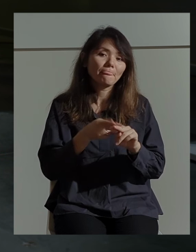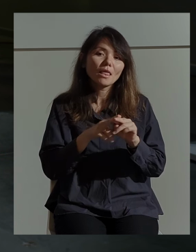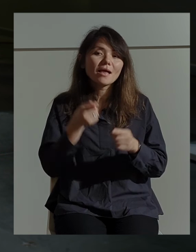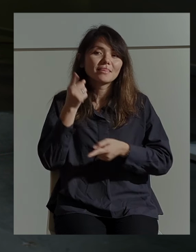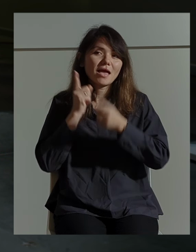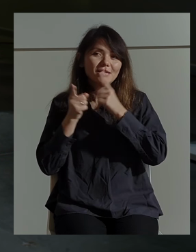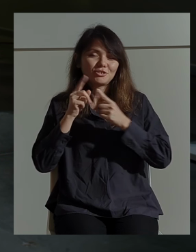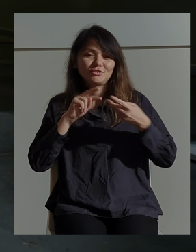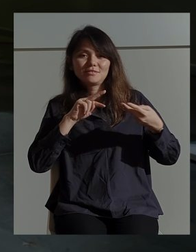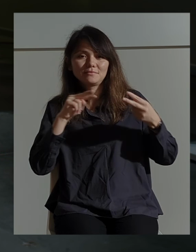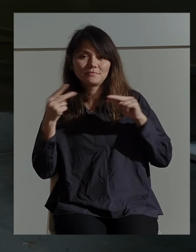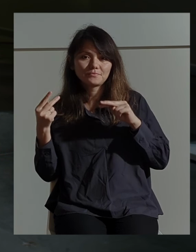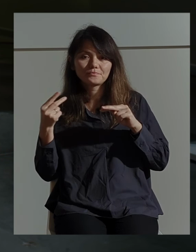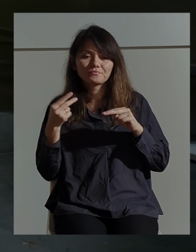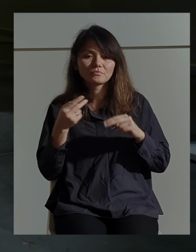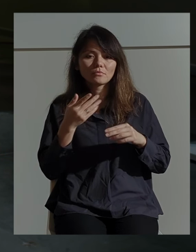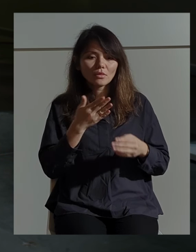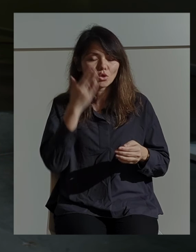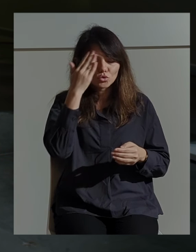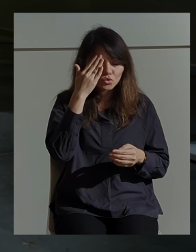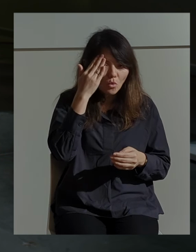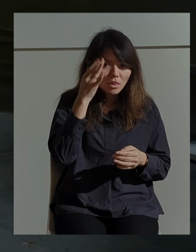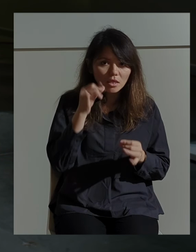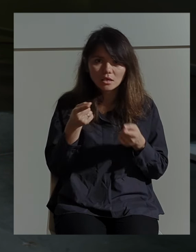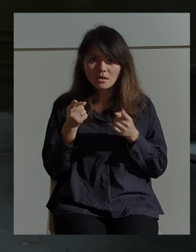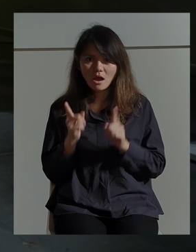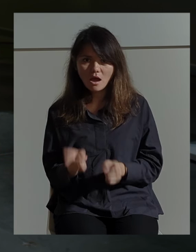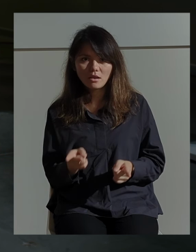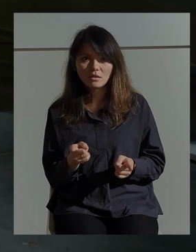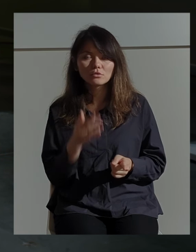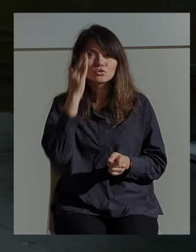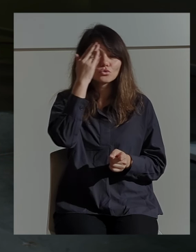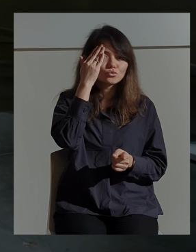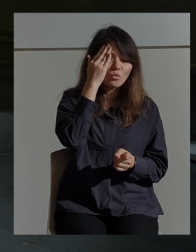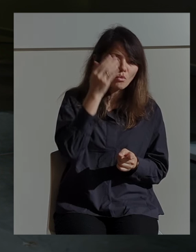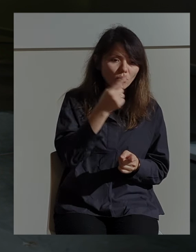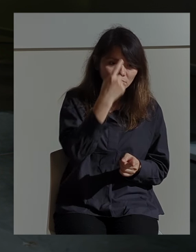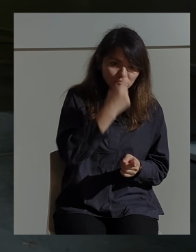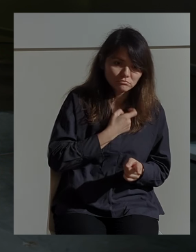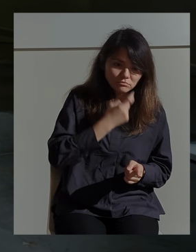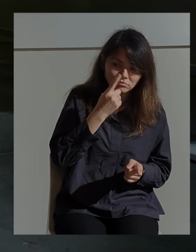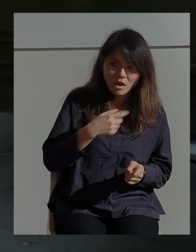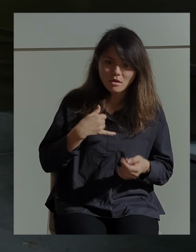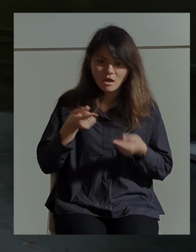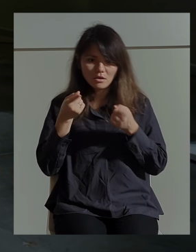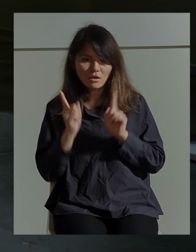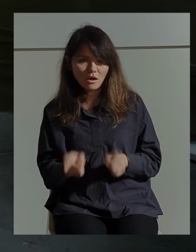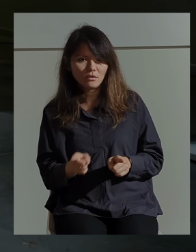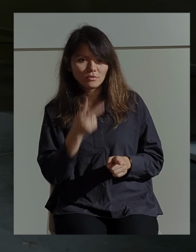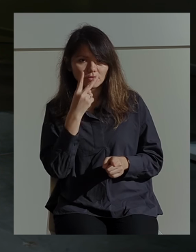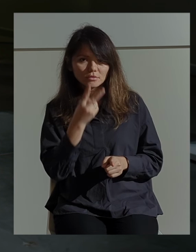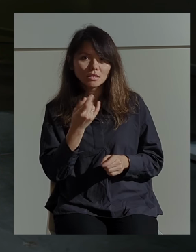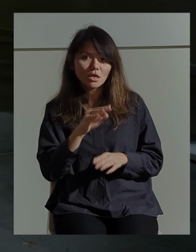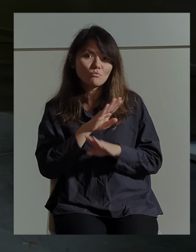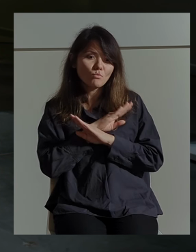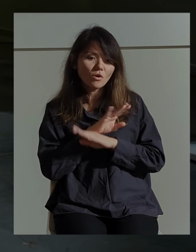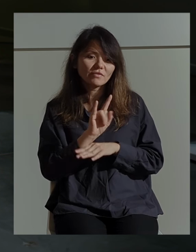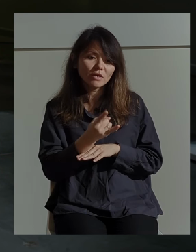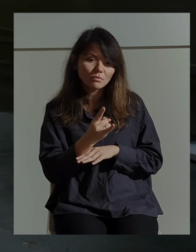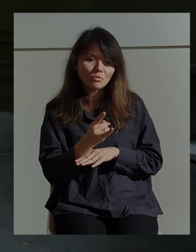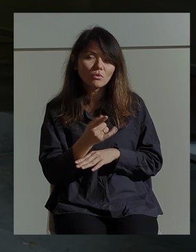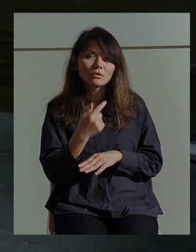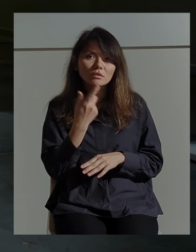интерпретации вот сон Вот реальность реальность где ребнок На ребнка Упала свечка точнее на Сан а сон - это там где мёртвый ребёнок говорит